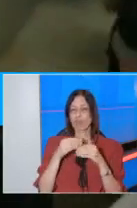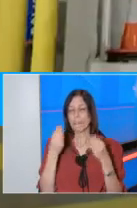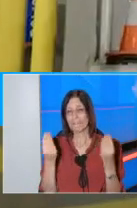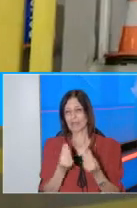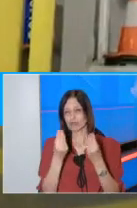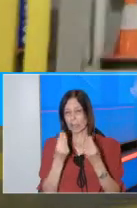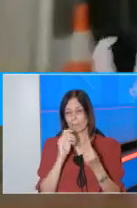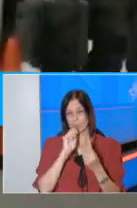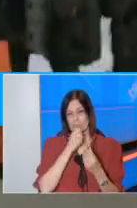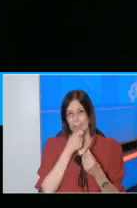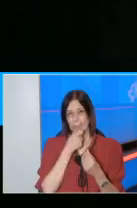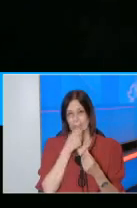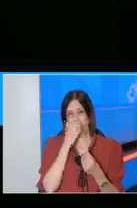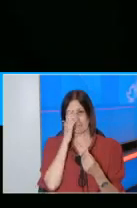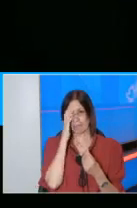מוצפנים.